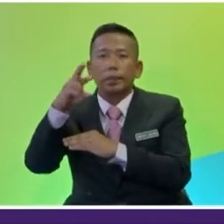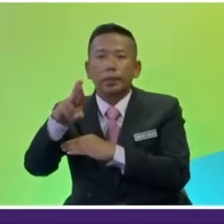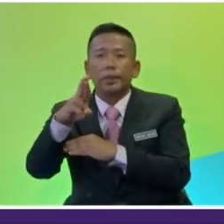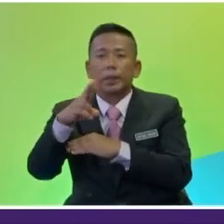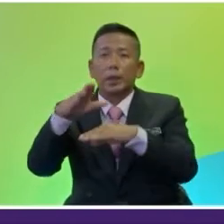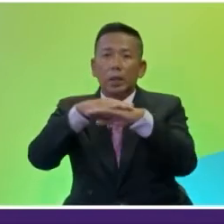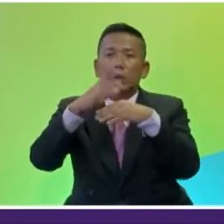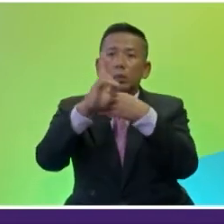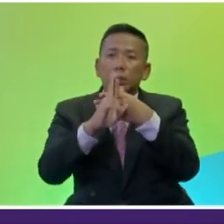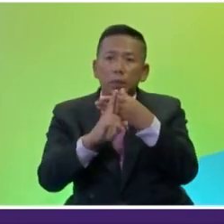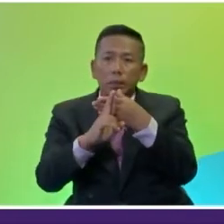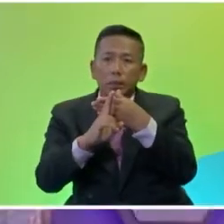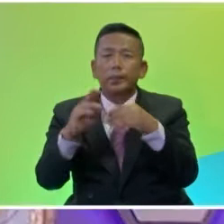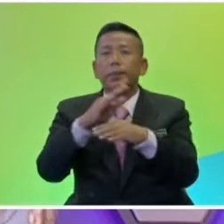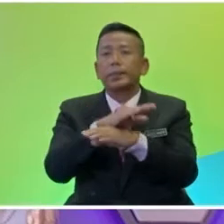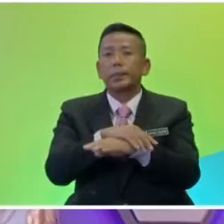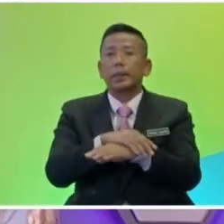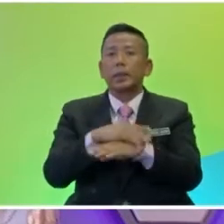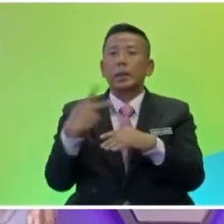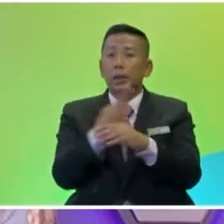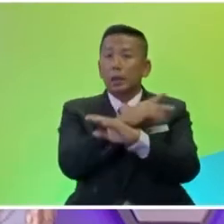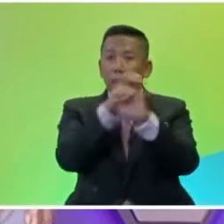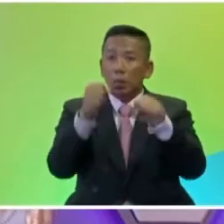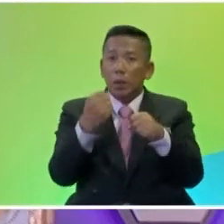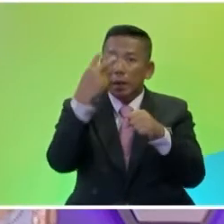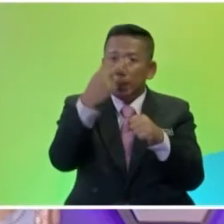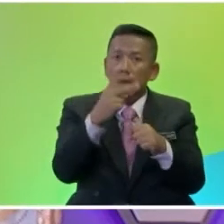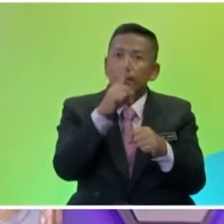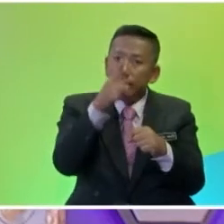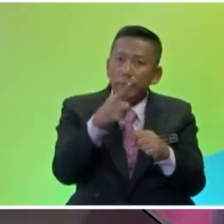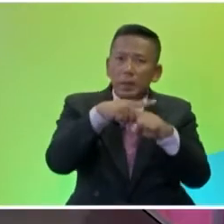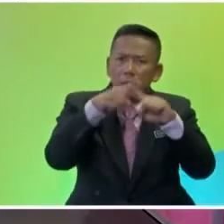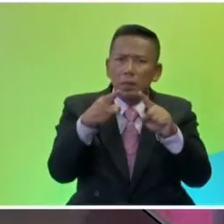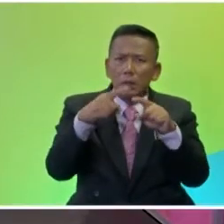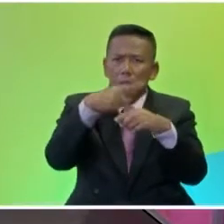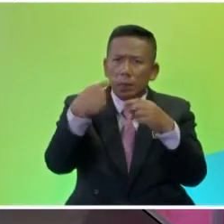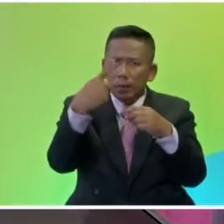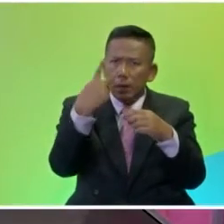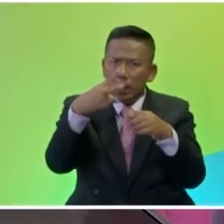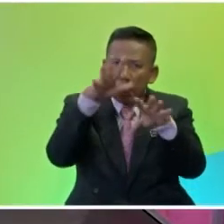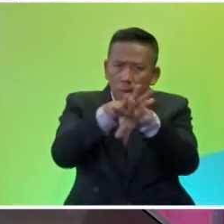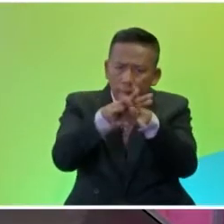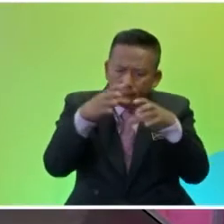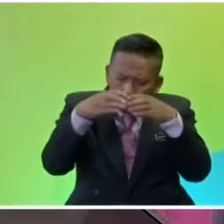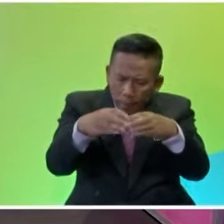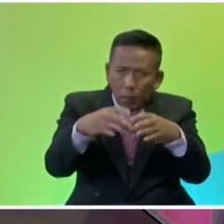di tak nampak tetapi disebabkan hidup secara berkoloni berkumpulan sebaiklah kita nampak